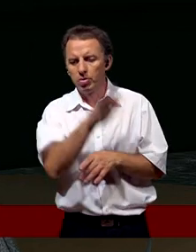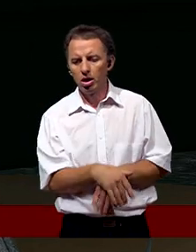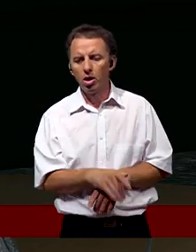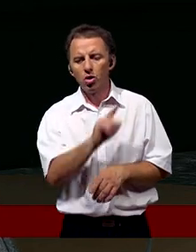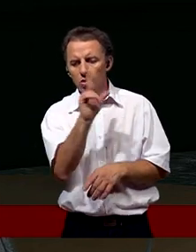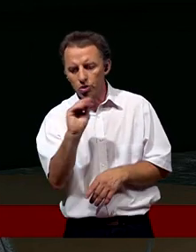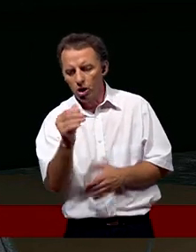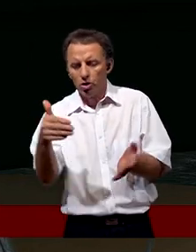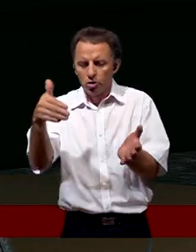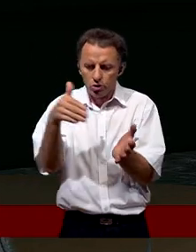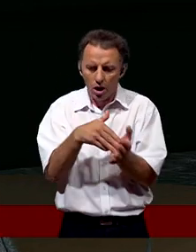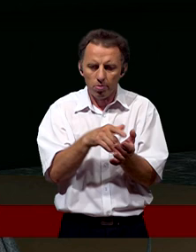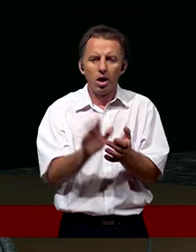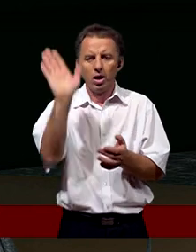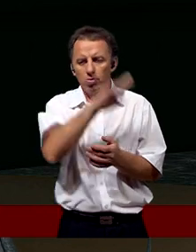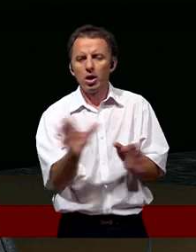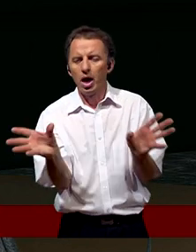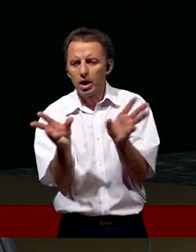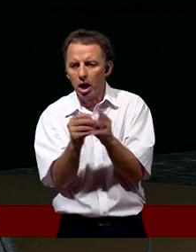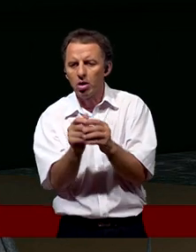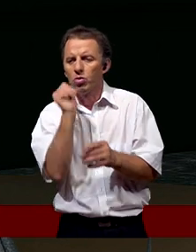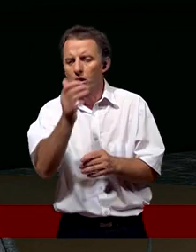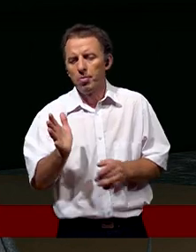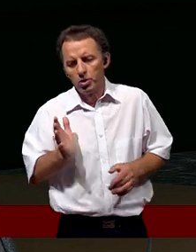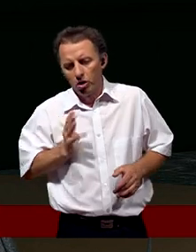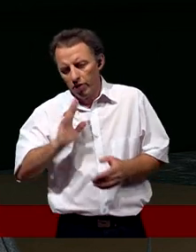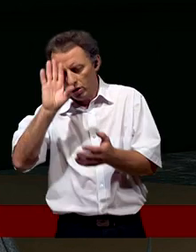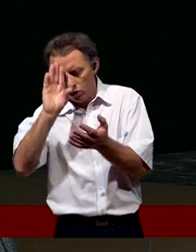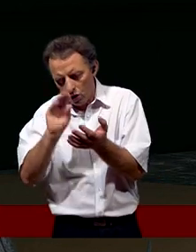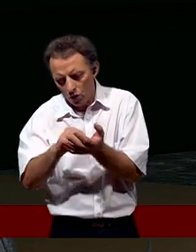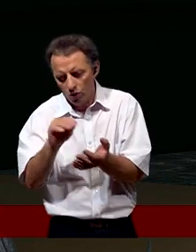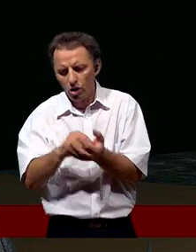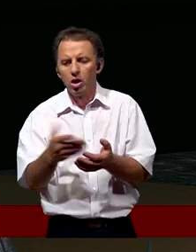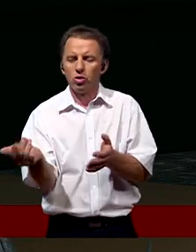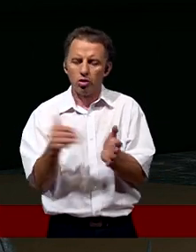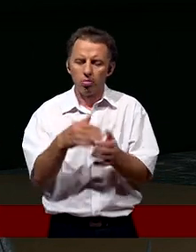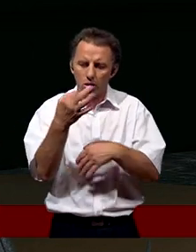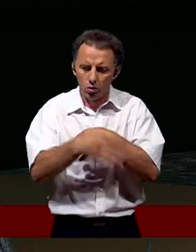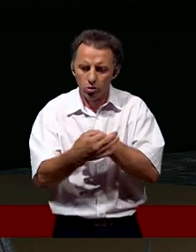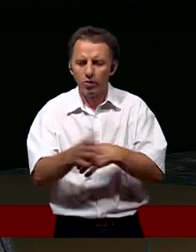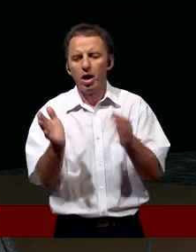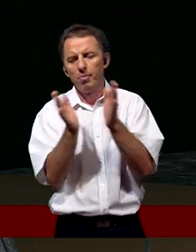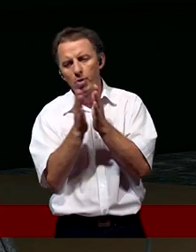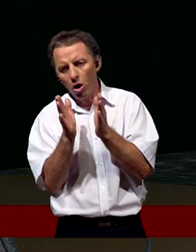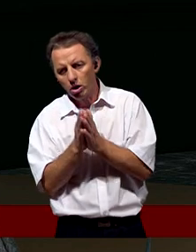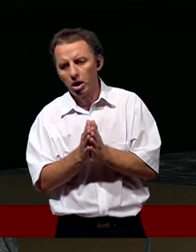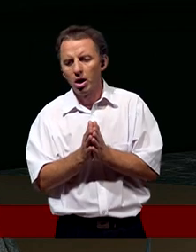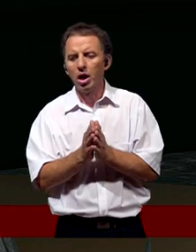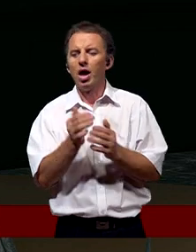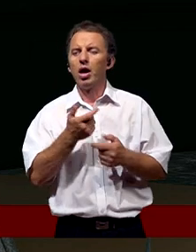Bogiem? To znaczy, że trzeba z Bogiem razem codziennie przeżywać jakieś doświadczenia. Trzeba studiować, trzeba się modlić,